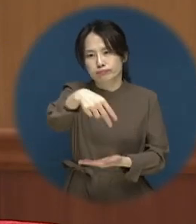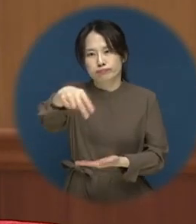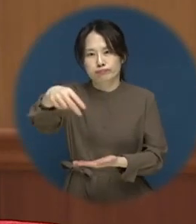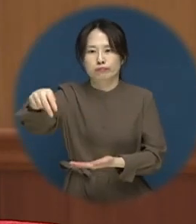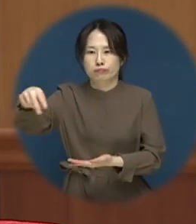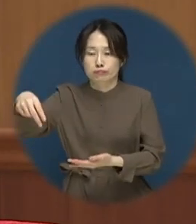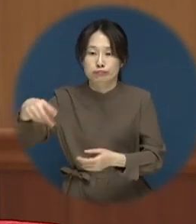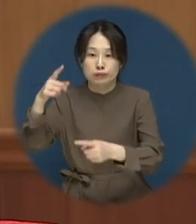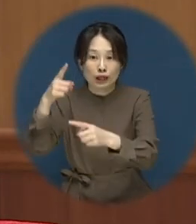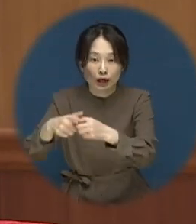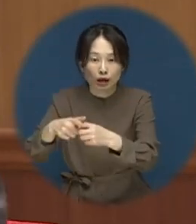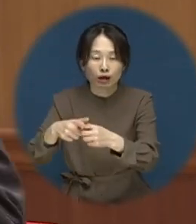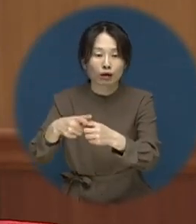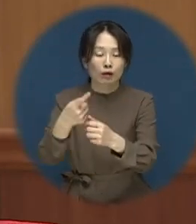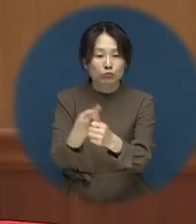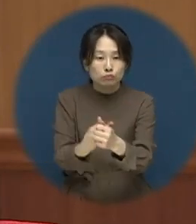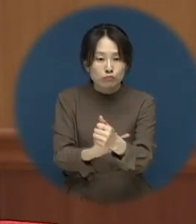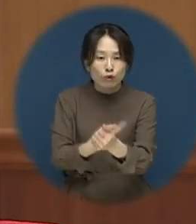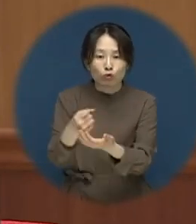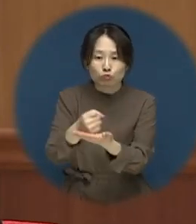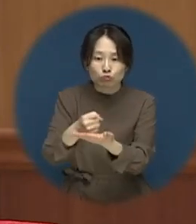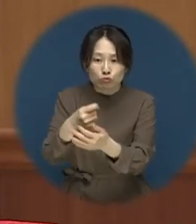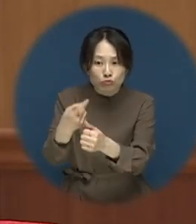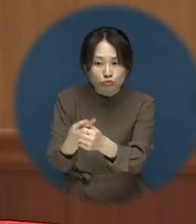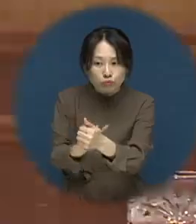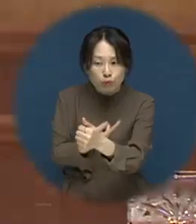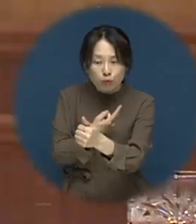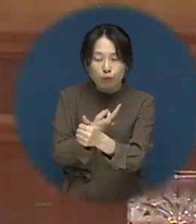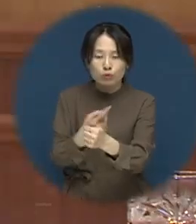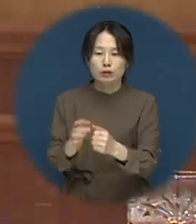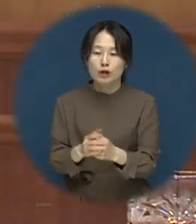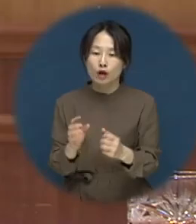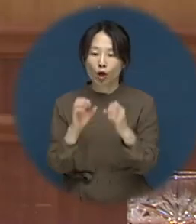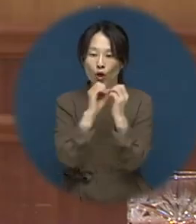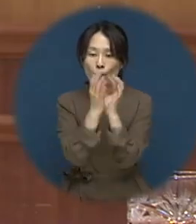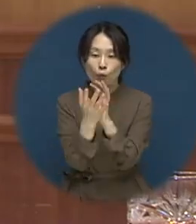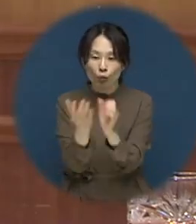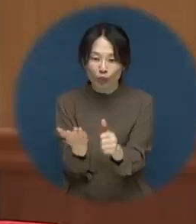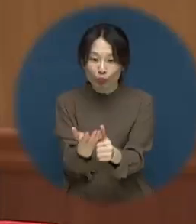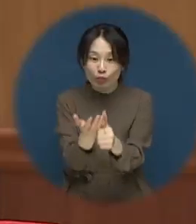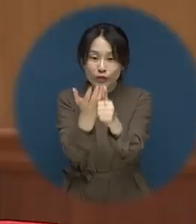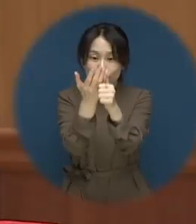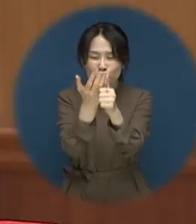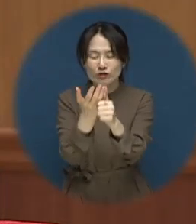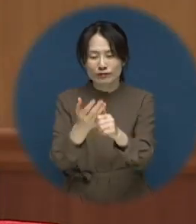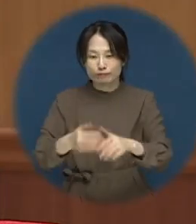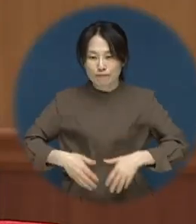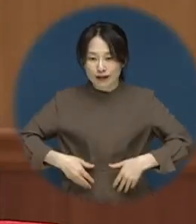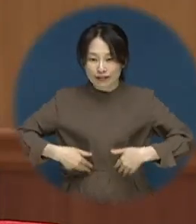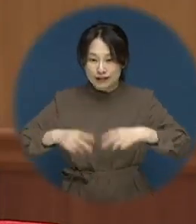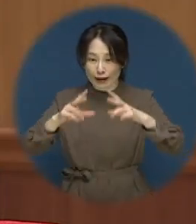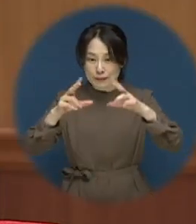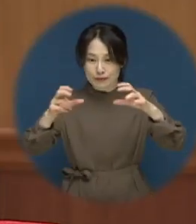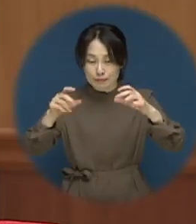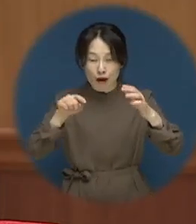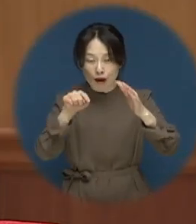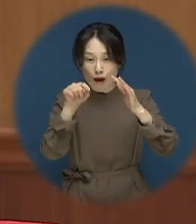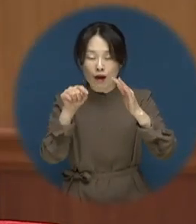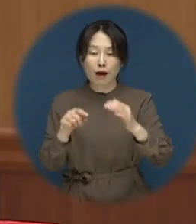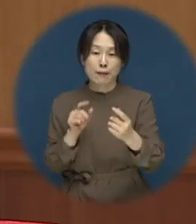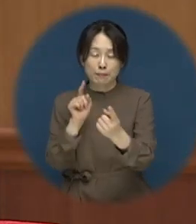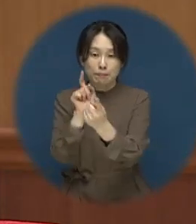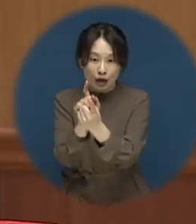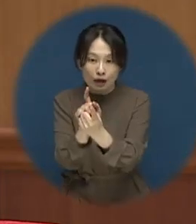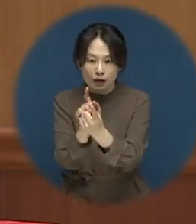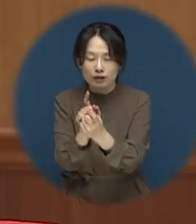우연하게 온실 꽃 키우는 온실을 이렇게 방문을 하게 됐어요. 예. 근데 거기 문을 열어보니까 거기서 나오는